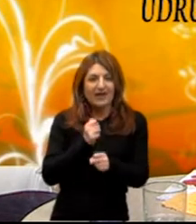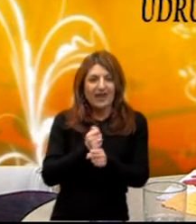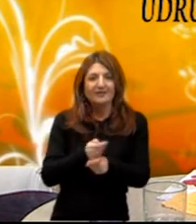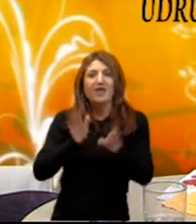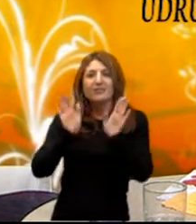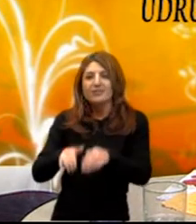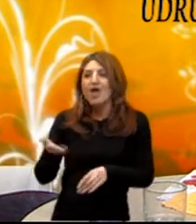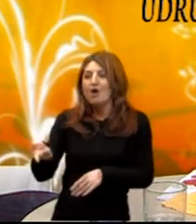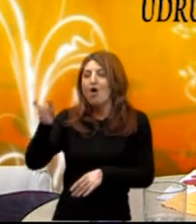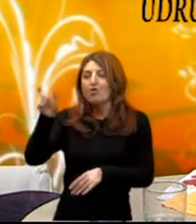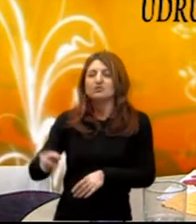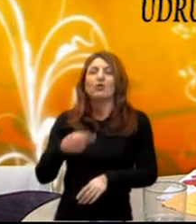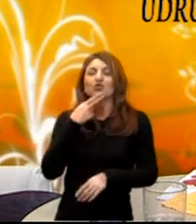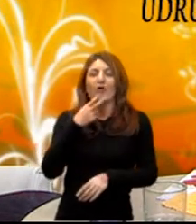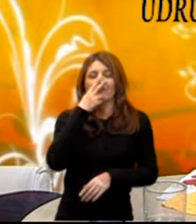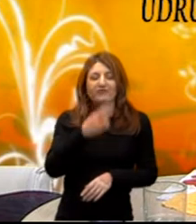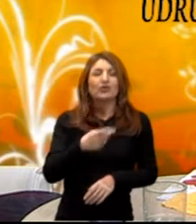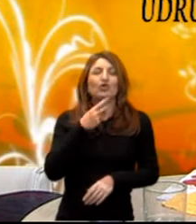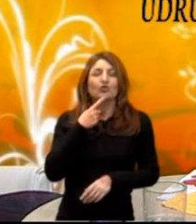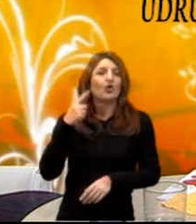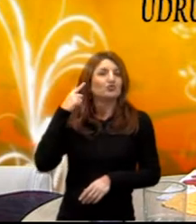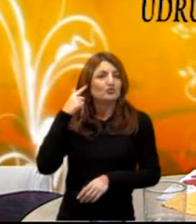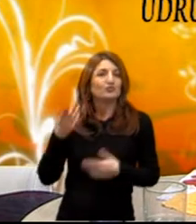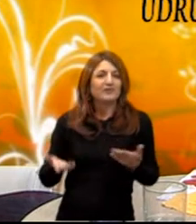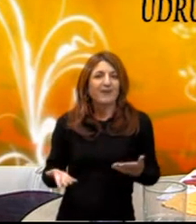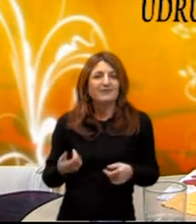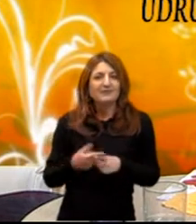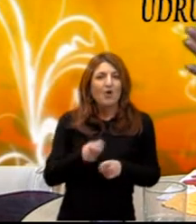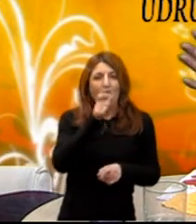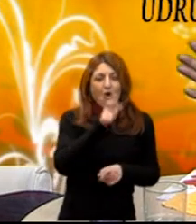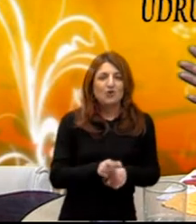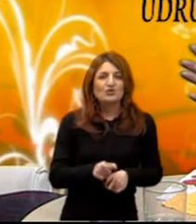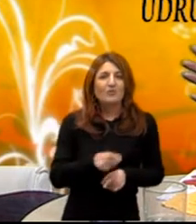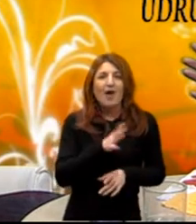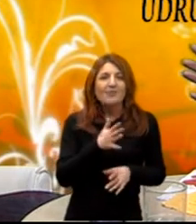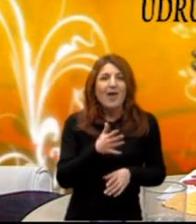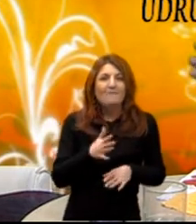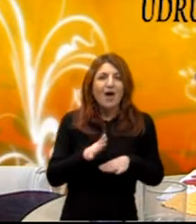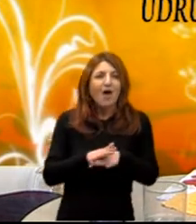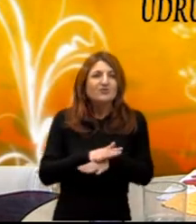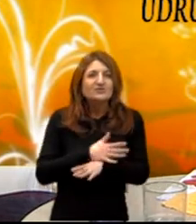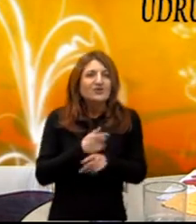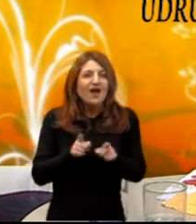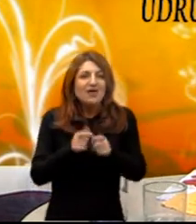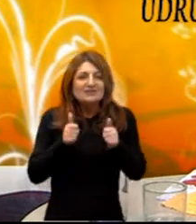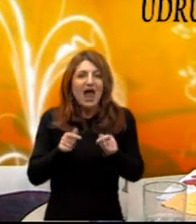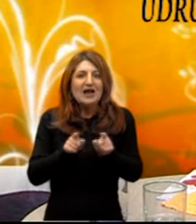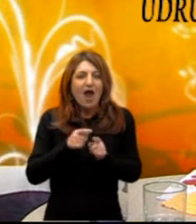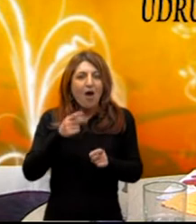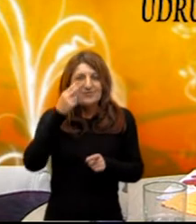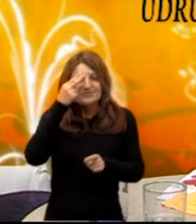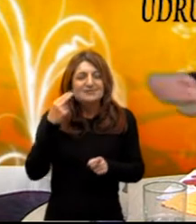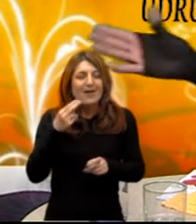profesije nego osobe koje vide, koje čuju, koje sve. Jer ove osobe nemaju taj senzibilitet savršenstva kao što imaju